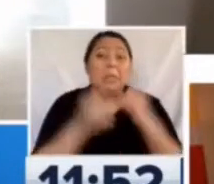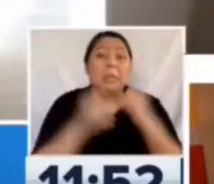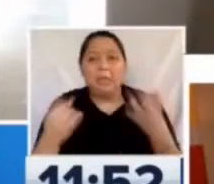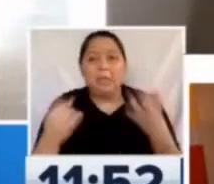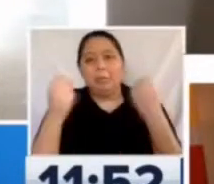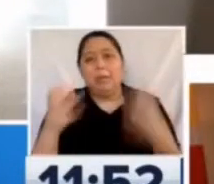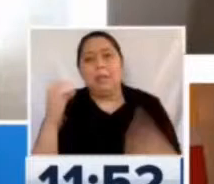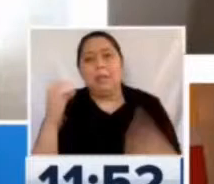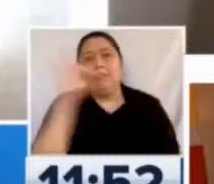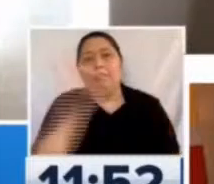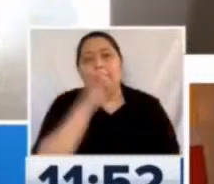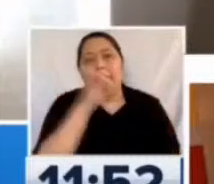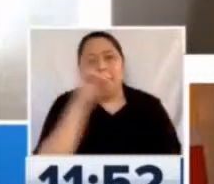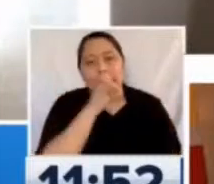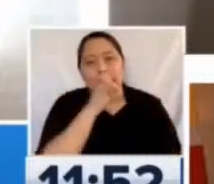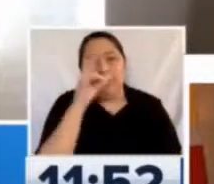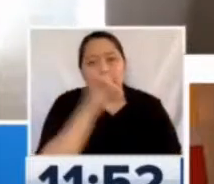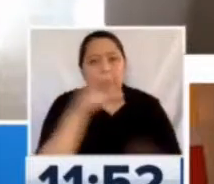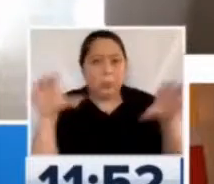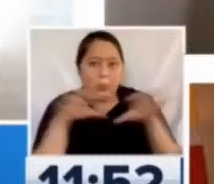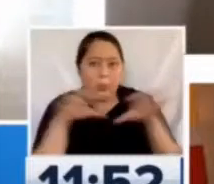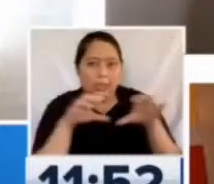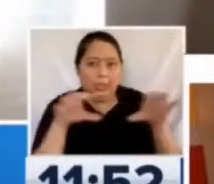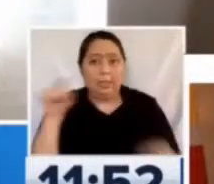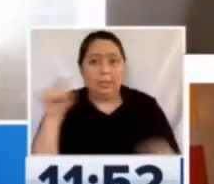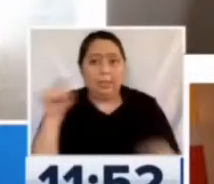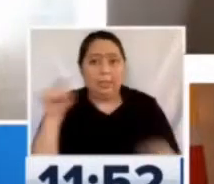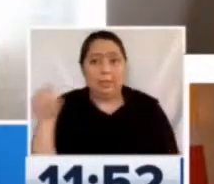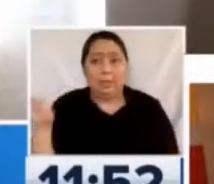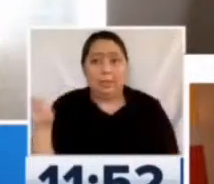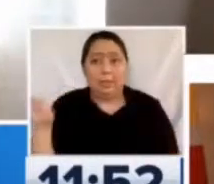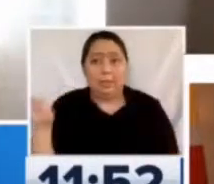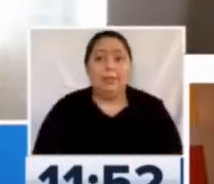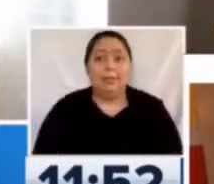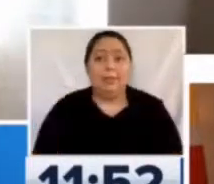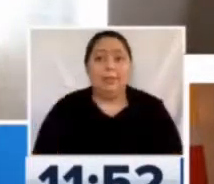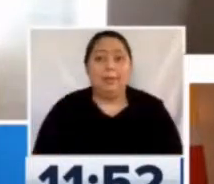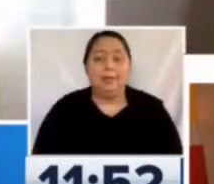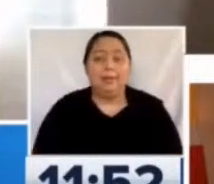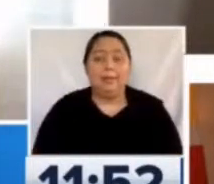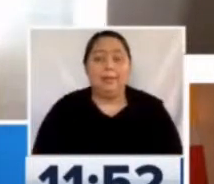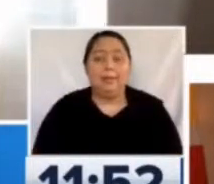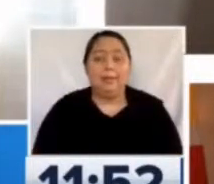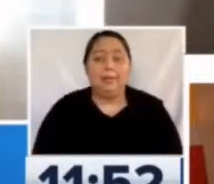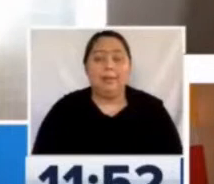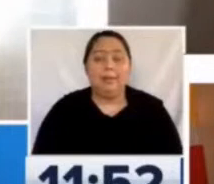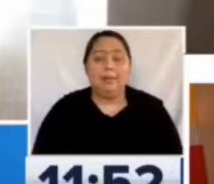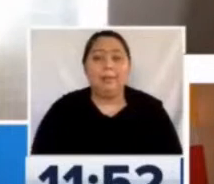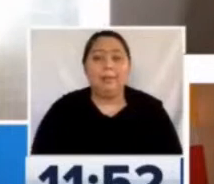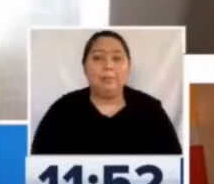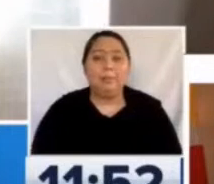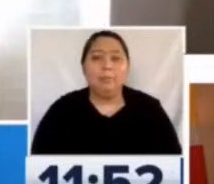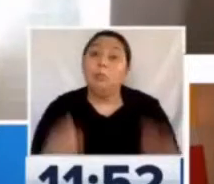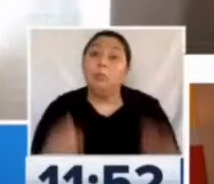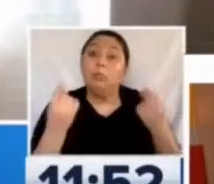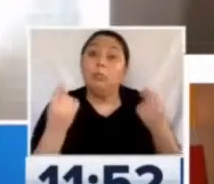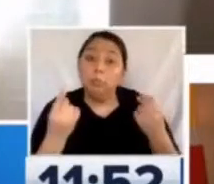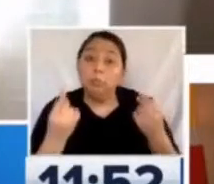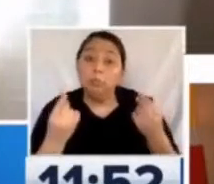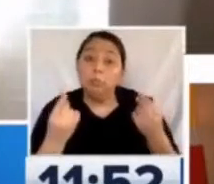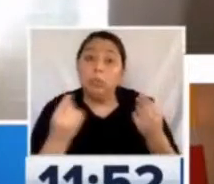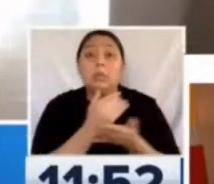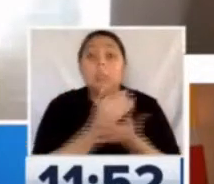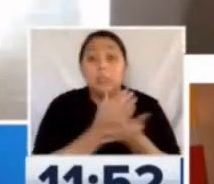residency at yung work permit po ng ating mga Filipino community diyan. May epekto po ba yung nangyayari sa kanila